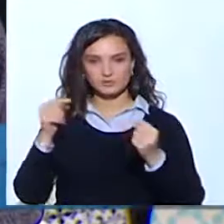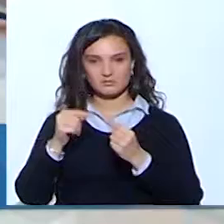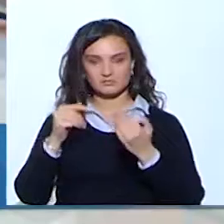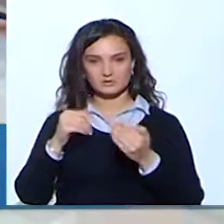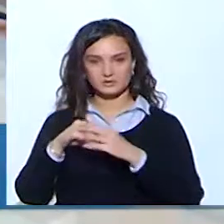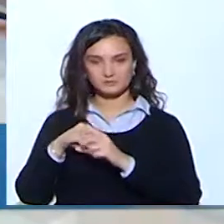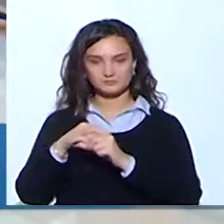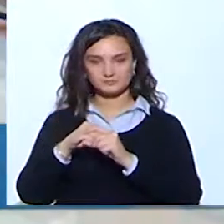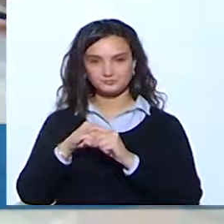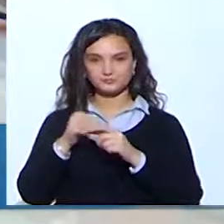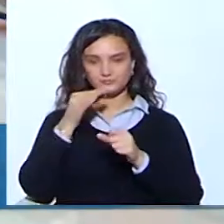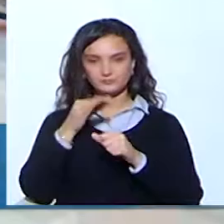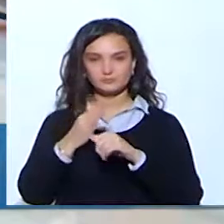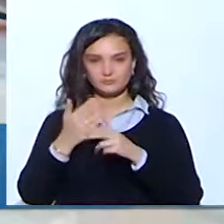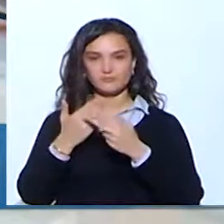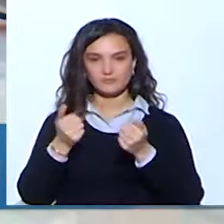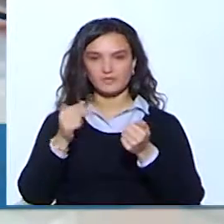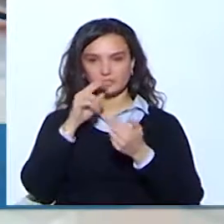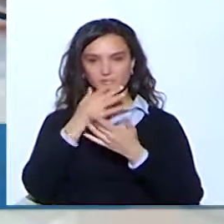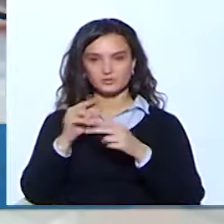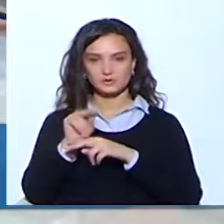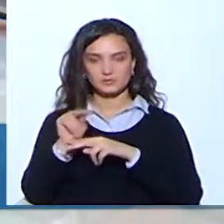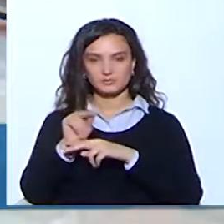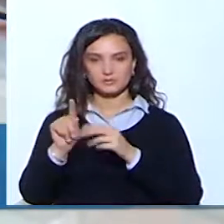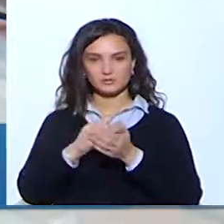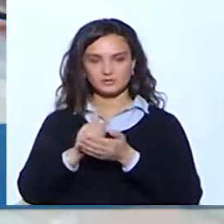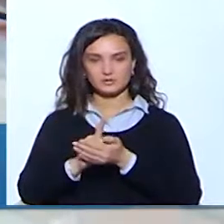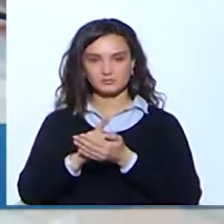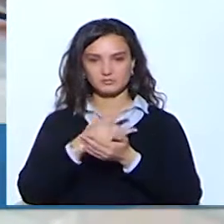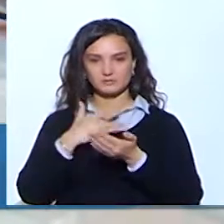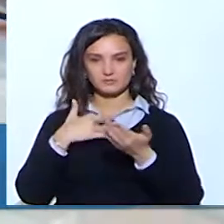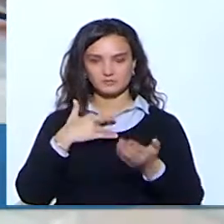შესაბამისად, პასუხი არის რომ დიახ, ანტიბიოტიკო თერაპია აუცილებელია ფილტვების ანთების დროს.